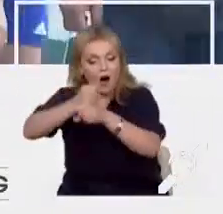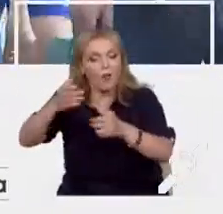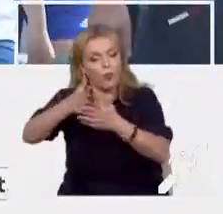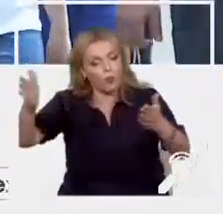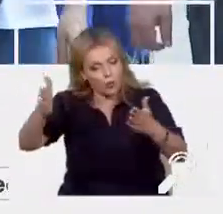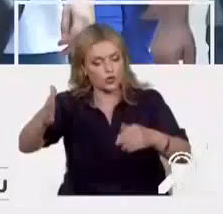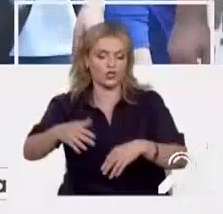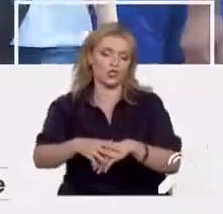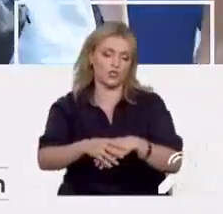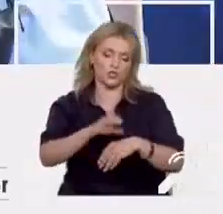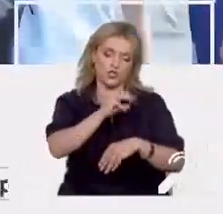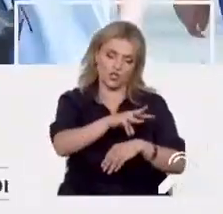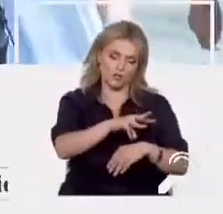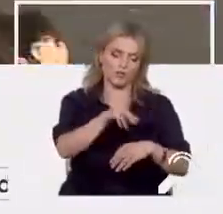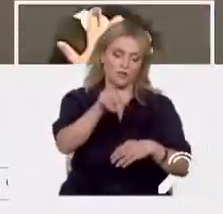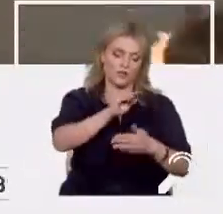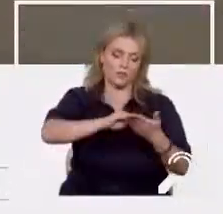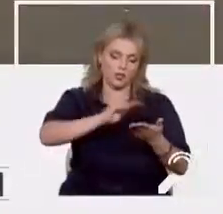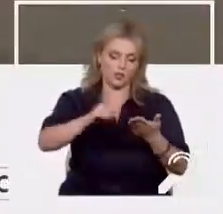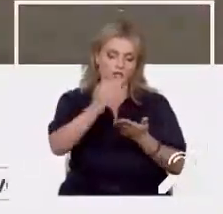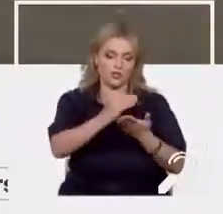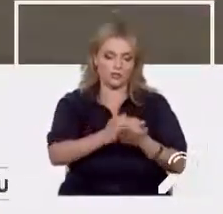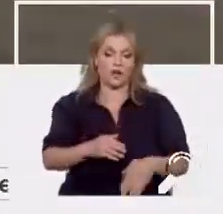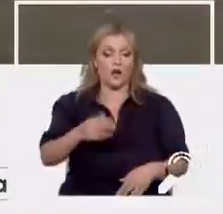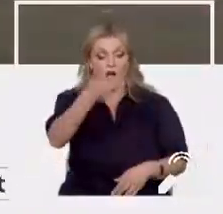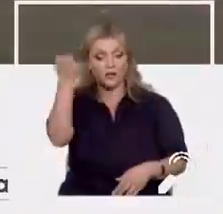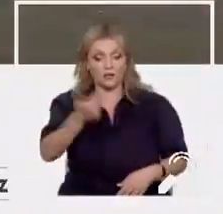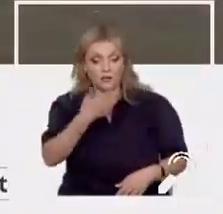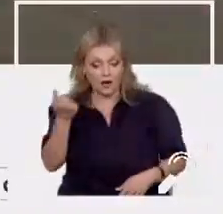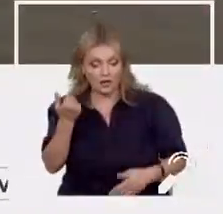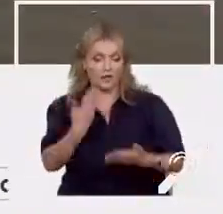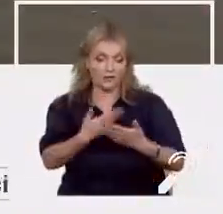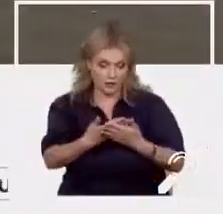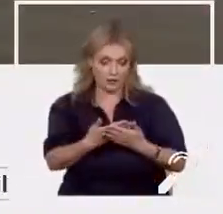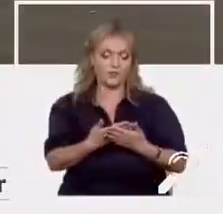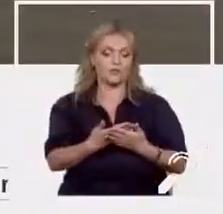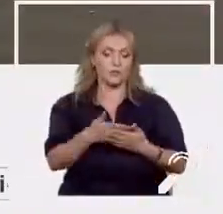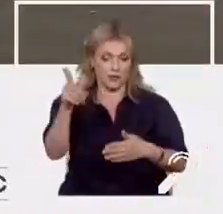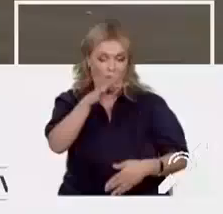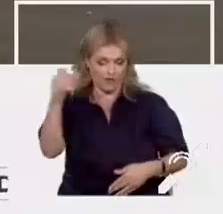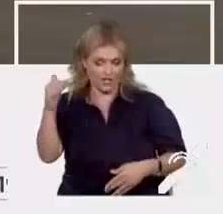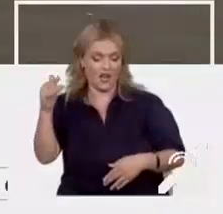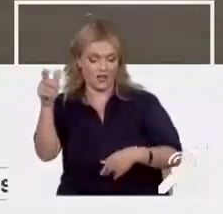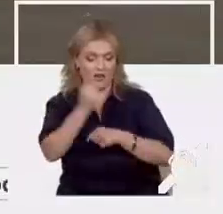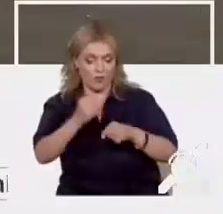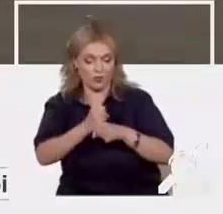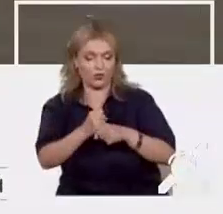decât spun statisticile oficiale. De exemplu, în Italia, mai eu, după muncă oficială, așa, mai